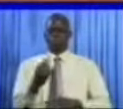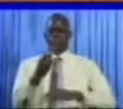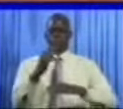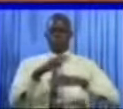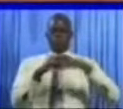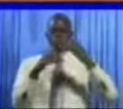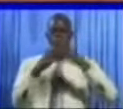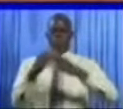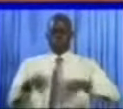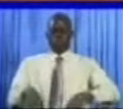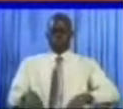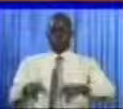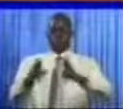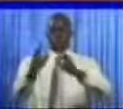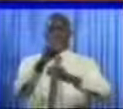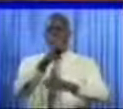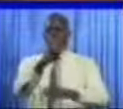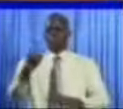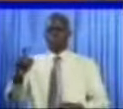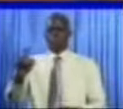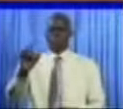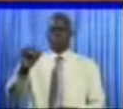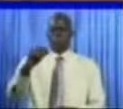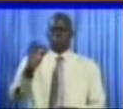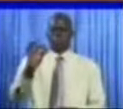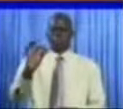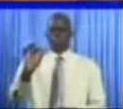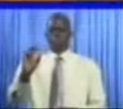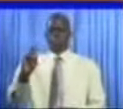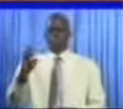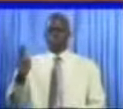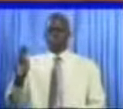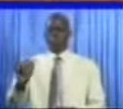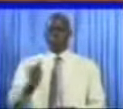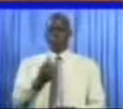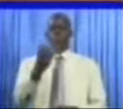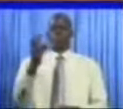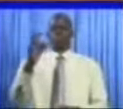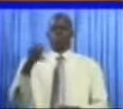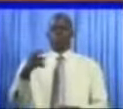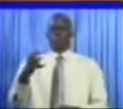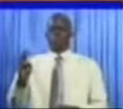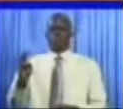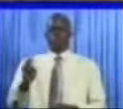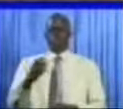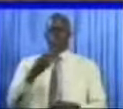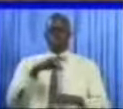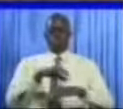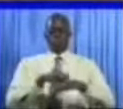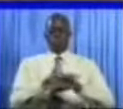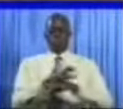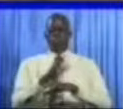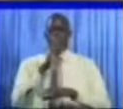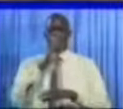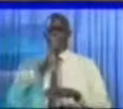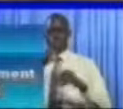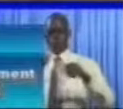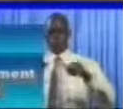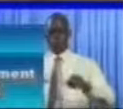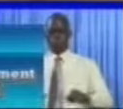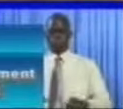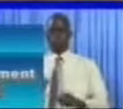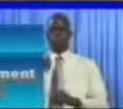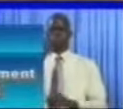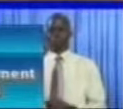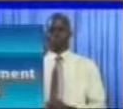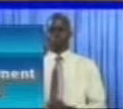route. Sur 129 km de long, 17 km sont encore en terre rouge. Il reste 3 mois